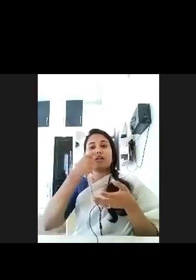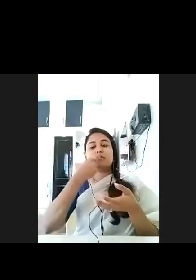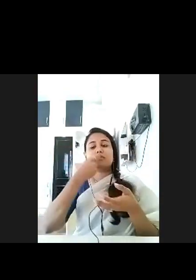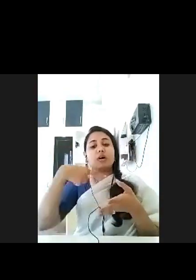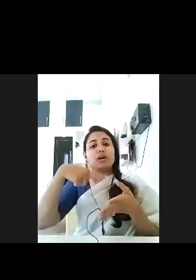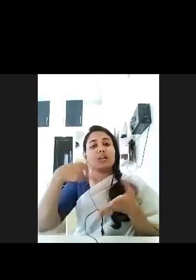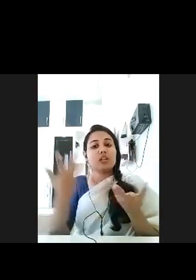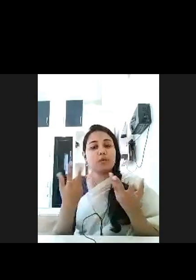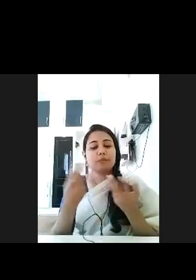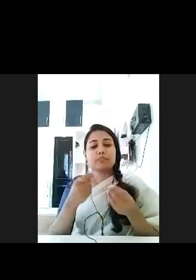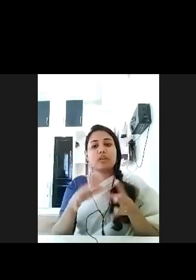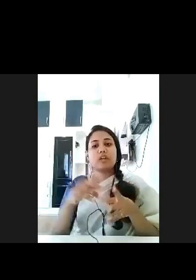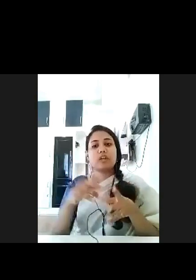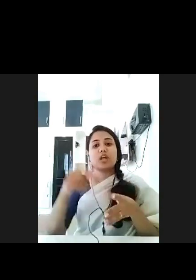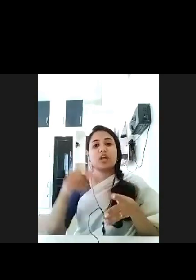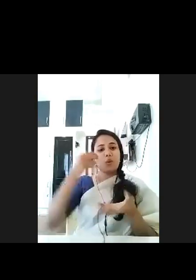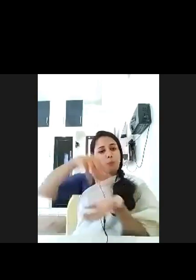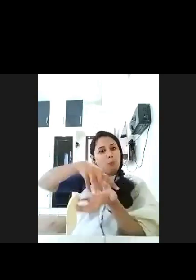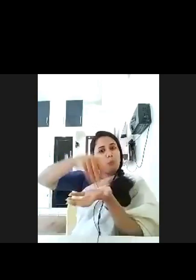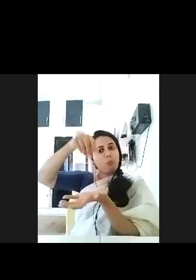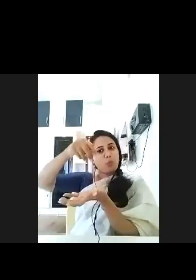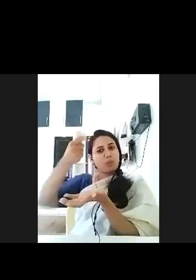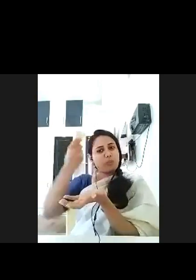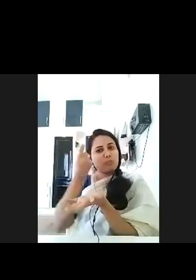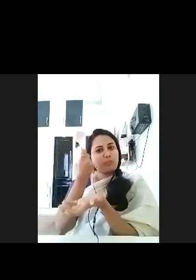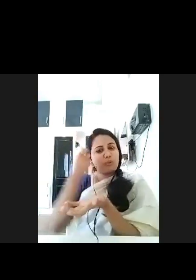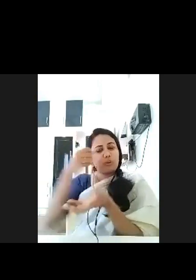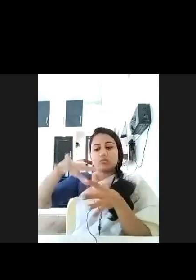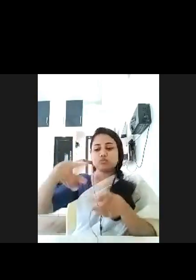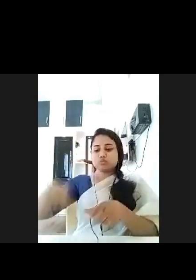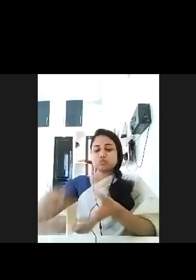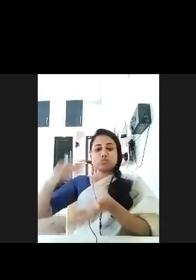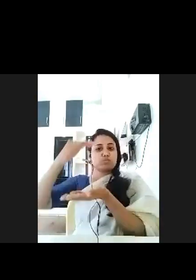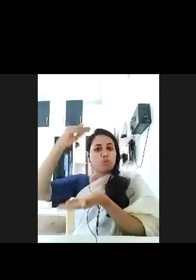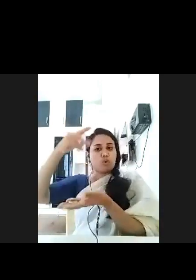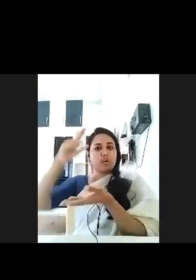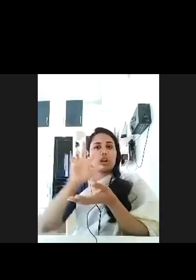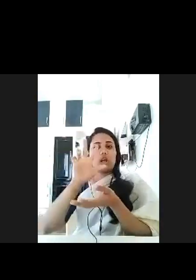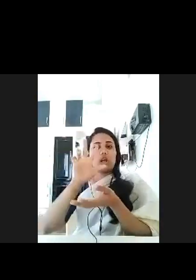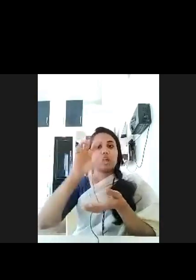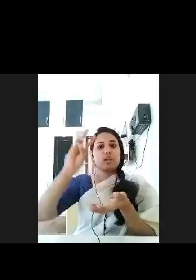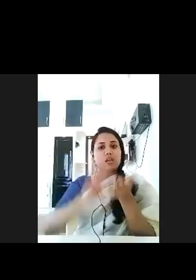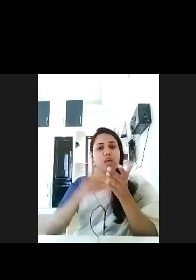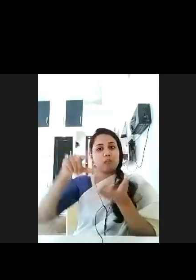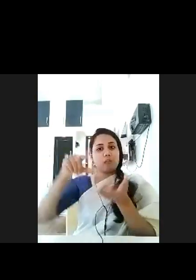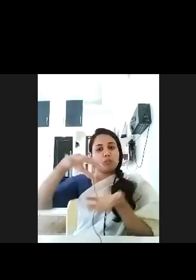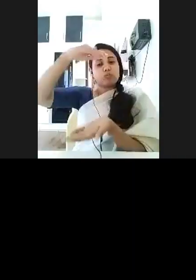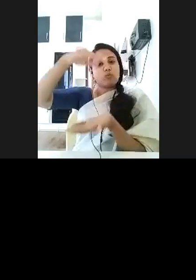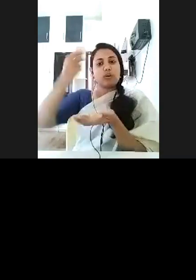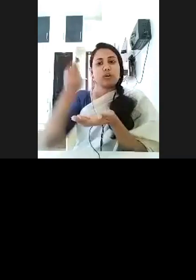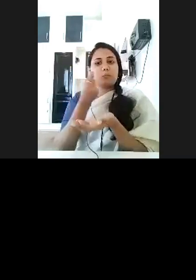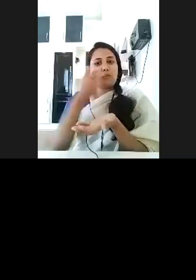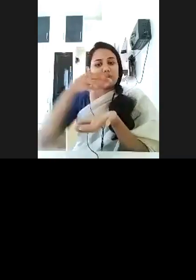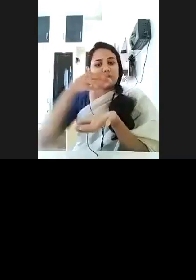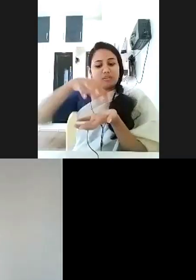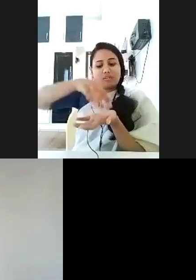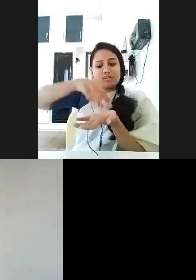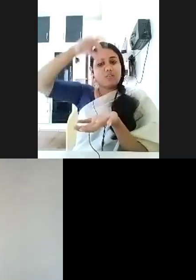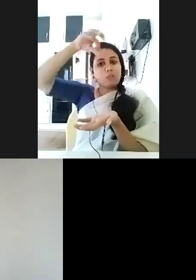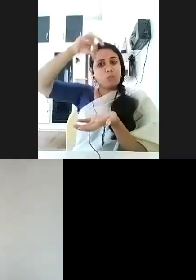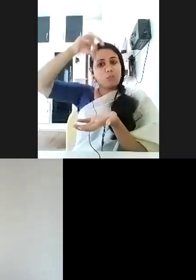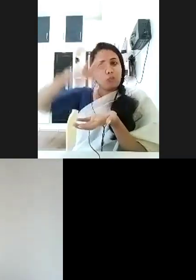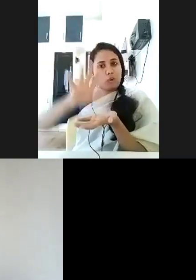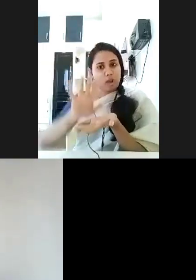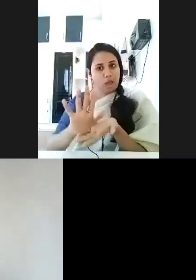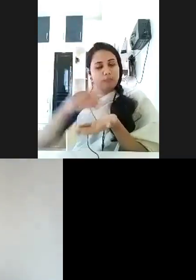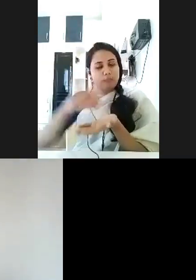വരുന്നത് പൊടിമരുന്നായിരിക്കും. ജസ്റ്റ് ഒരു വലിയൊരു ബോട്ടിലിൽ, ഒരു 80 ml ബോട്ടിലിൽ ചെറിയ പൗഡേഴ്സ് ആയിരിക്കും ഉണ്ടാവുക. സോ ആ പൗഡേഴ്സിനെ